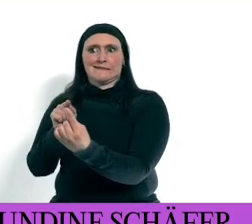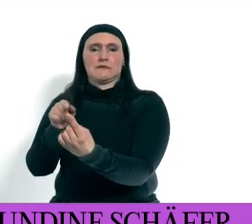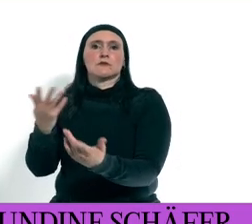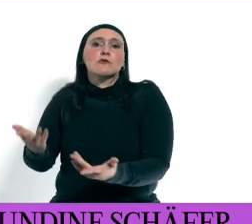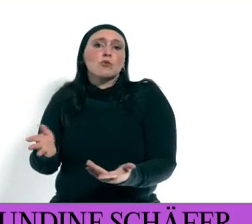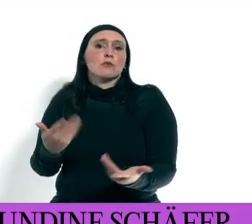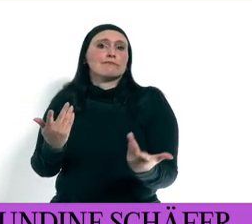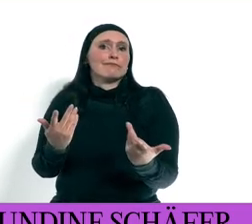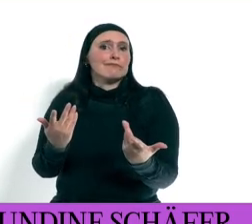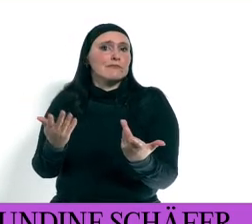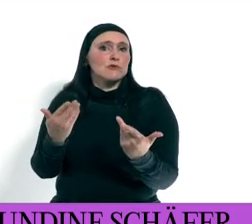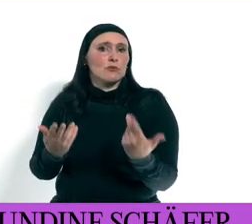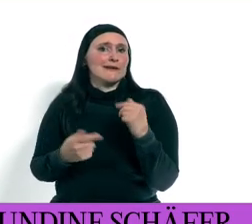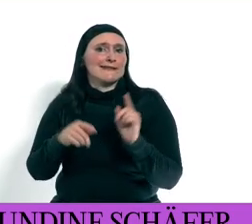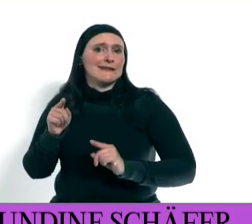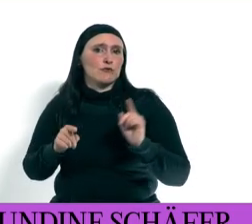zusammen?